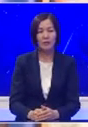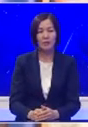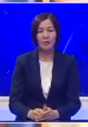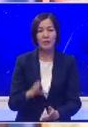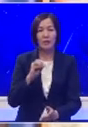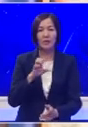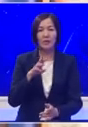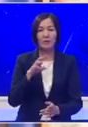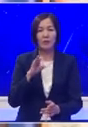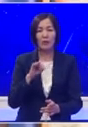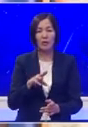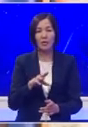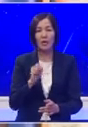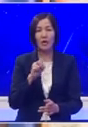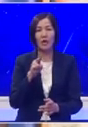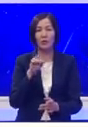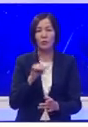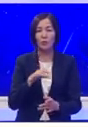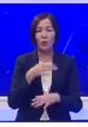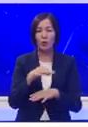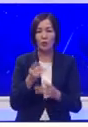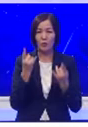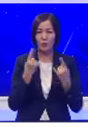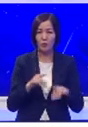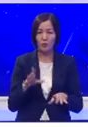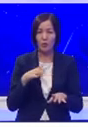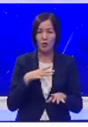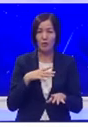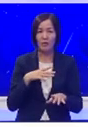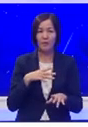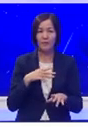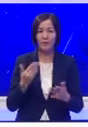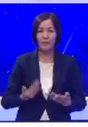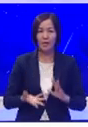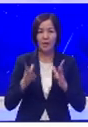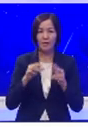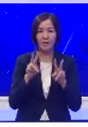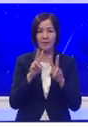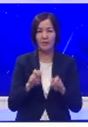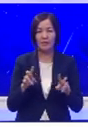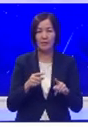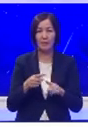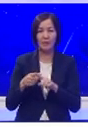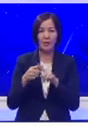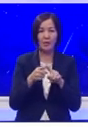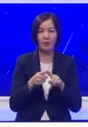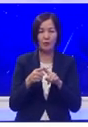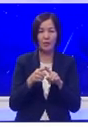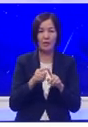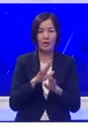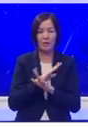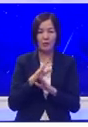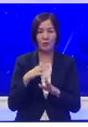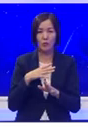Есмұрат Сиқымов осы Ақсу ауданының тумасы. Мен бұл кісінің биографиясын зерттеп, Белоруссияда қайтыс болған жеріне барып көрдім. Бұл